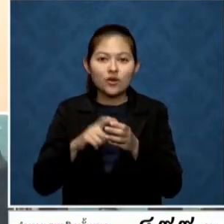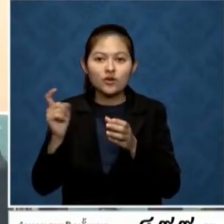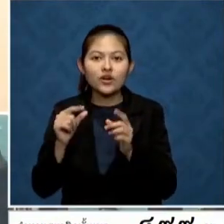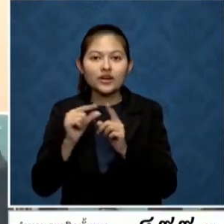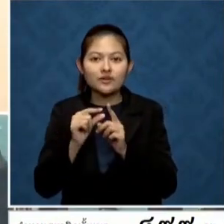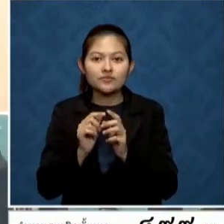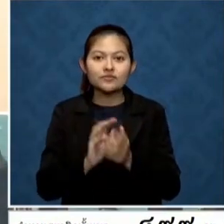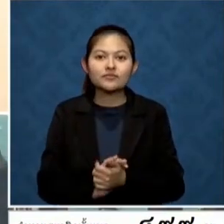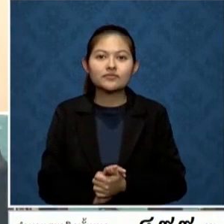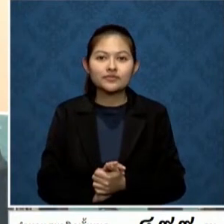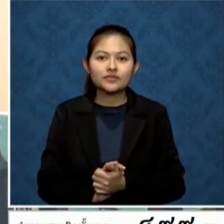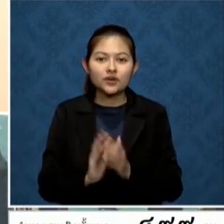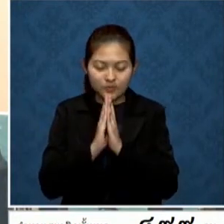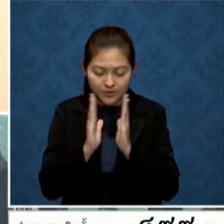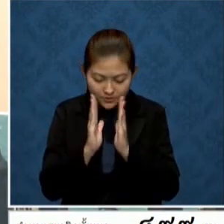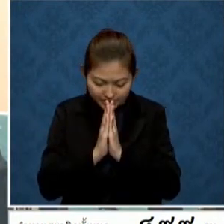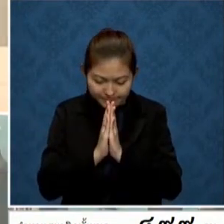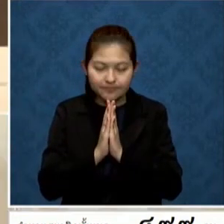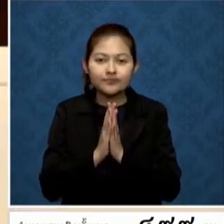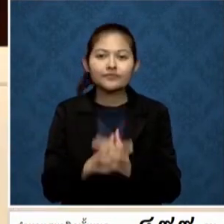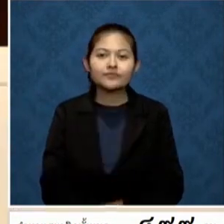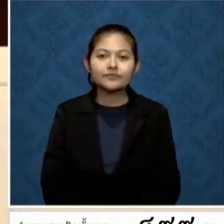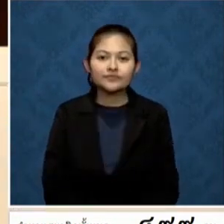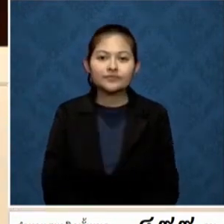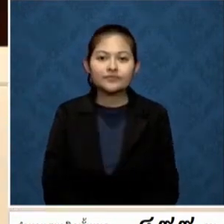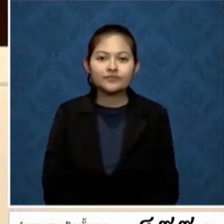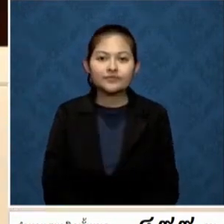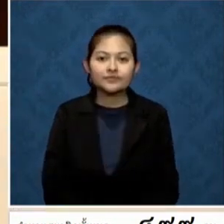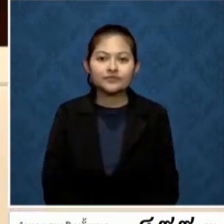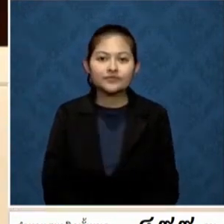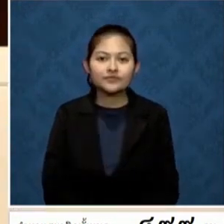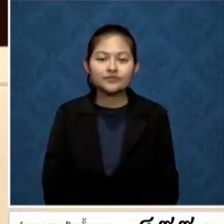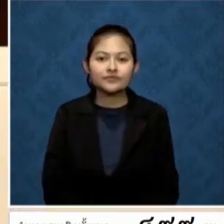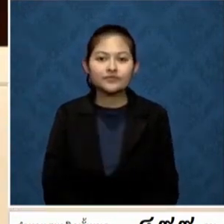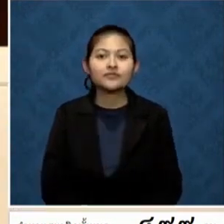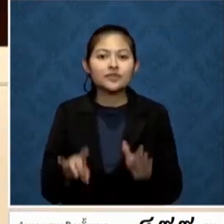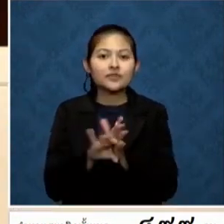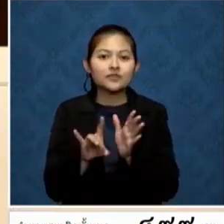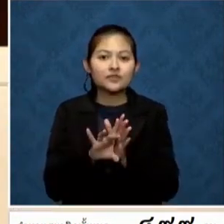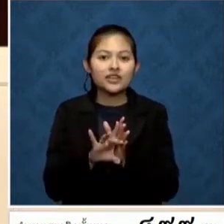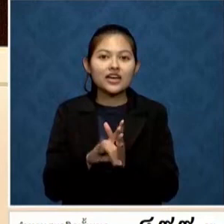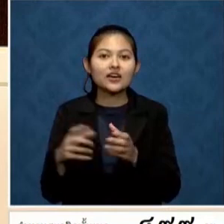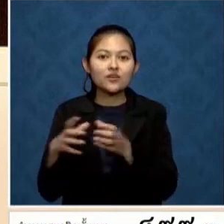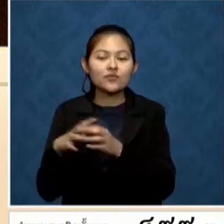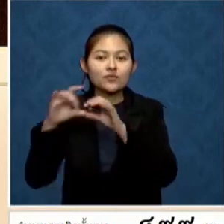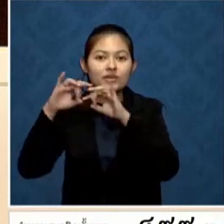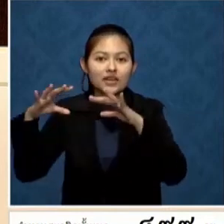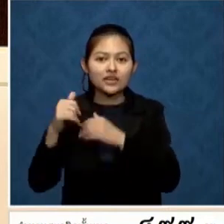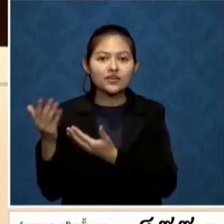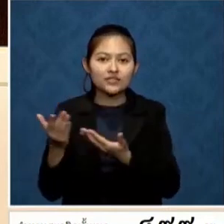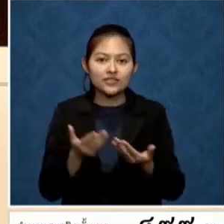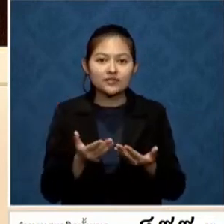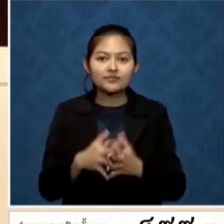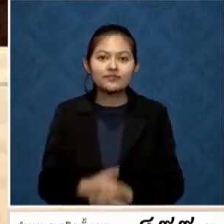ท่านขอบคุณครับครับผมครับขอบพระคุณท่านประธานด้วยครับขอหนูยครับเชิญเอ่อสุดท้ายของฝ่ายค้านนะครับท่านณัฐพงษ์เริญ